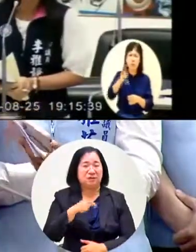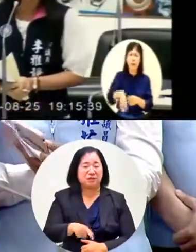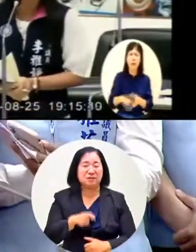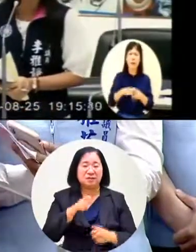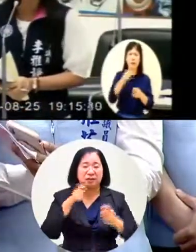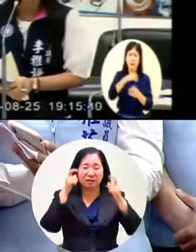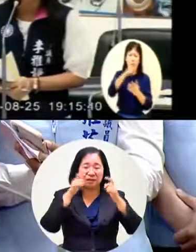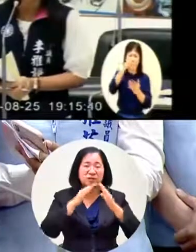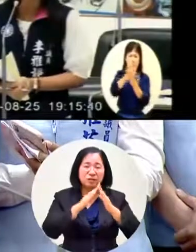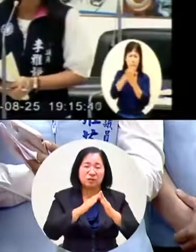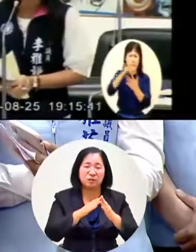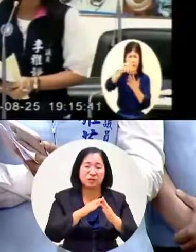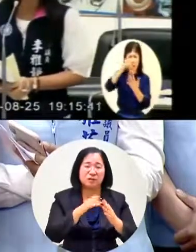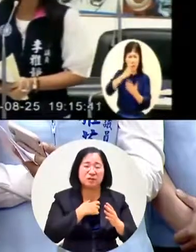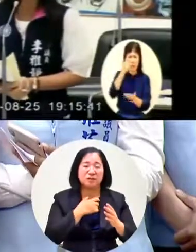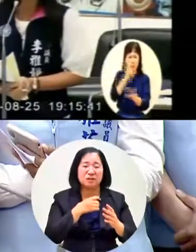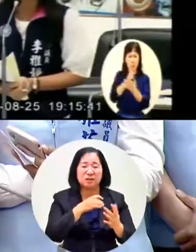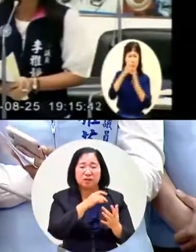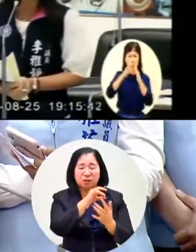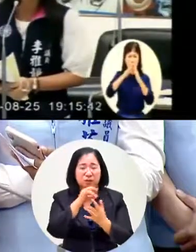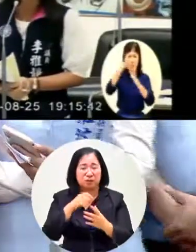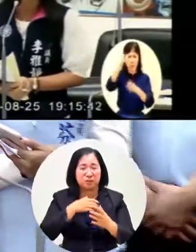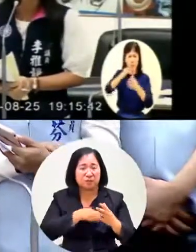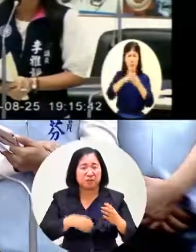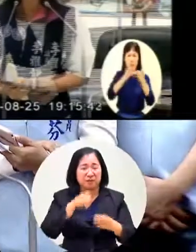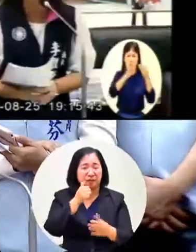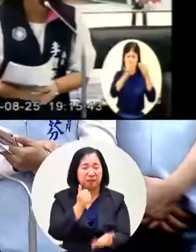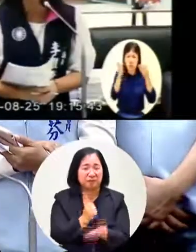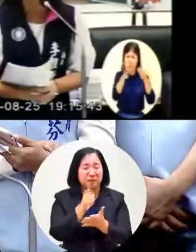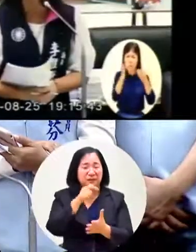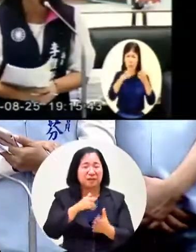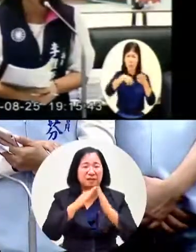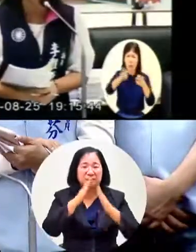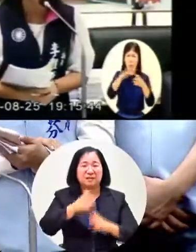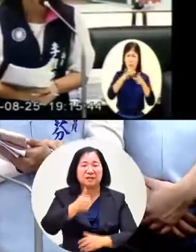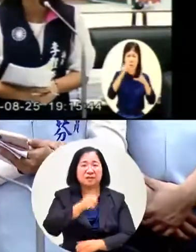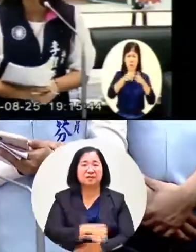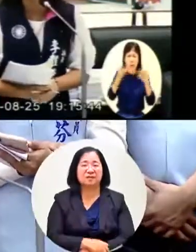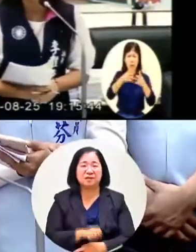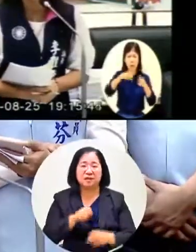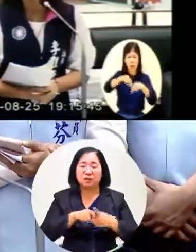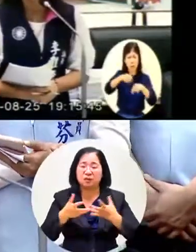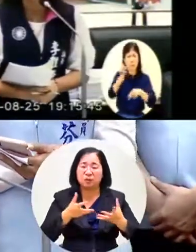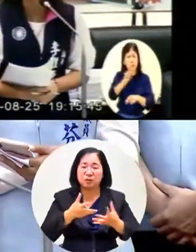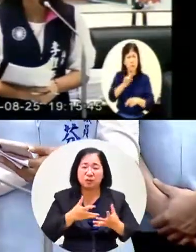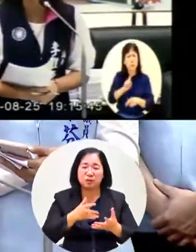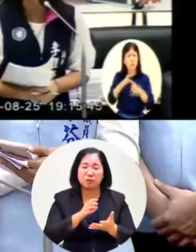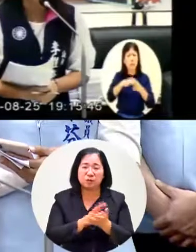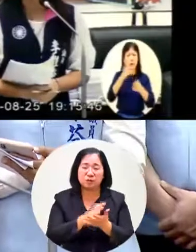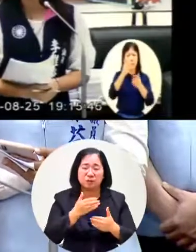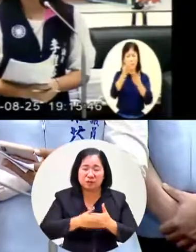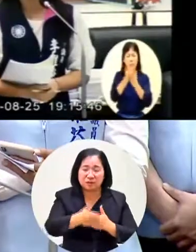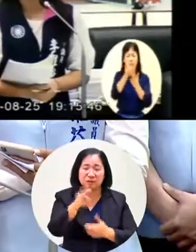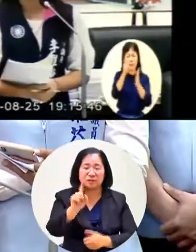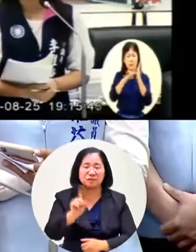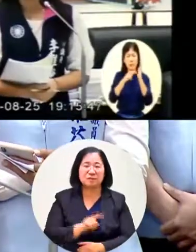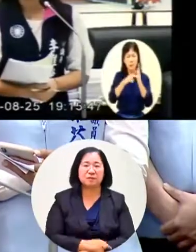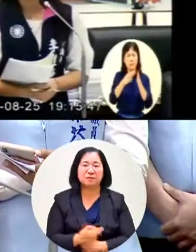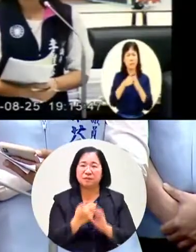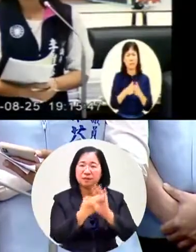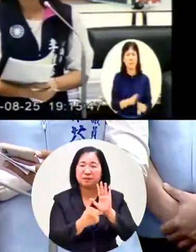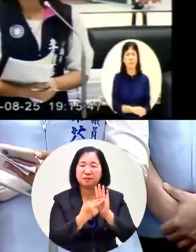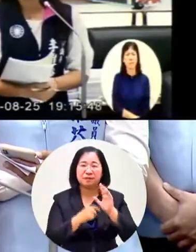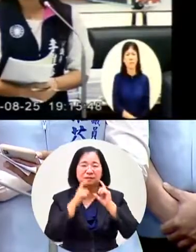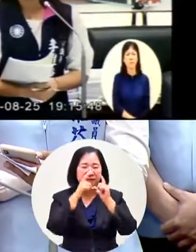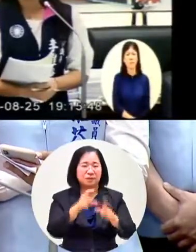款的。咱是不是先来放一下影片？ 既然是公务行程，就有必要让我们高雄市的市民